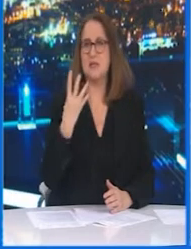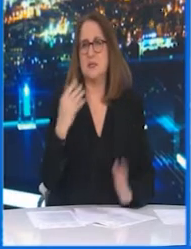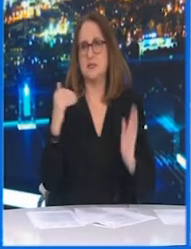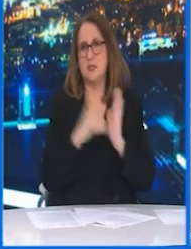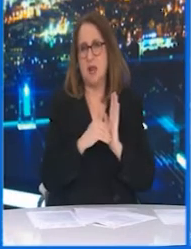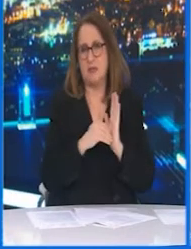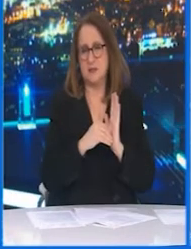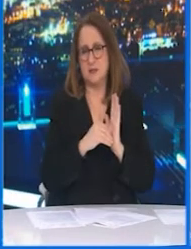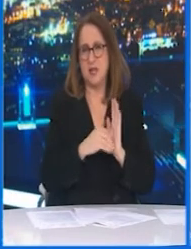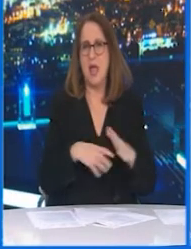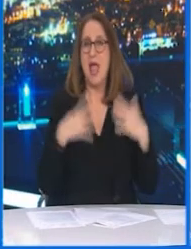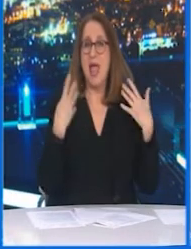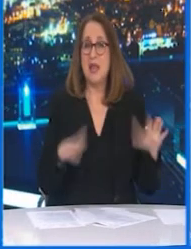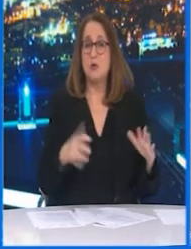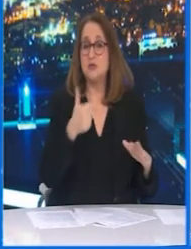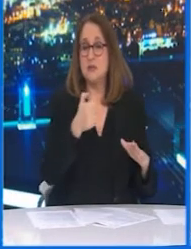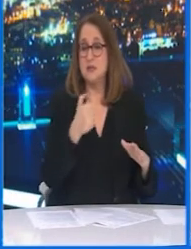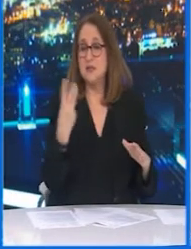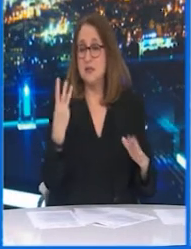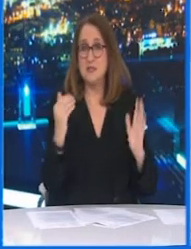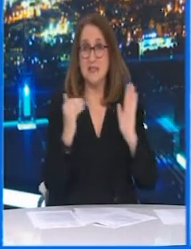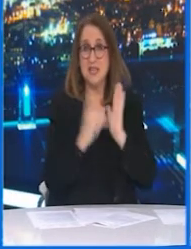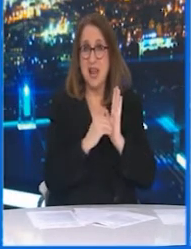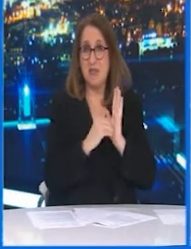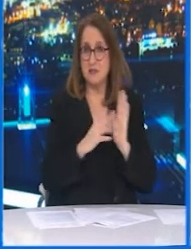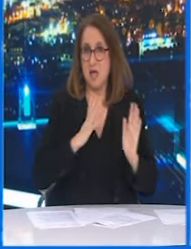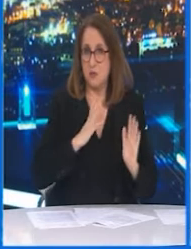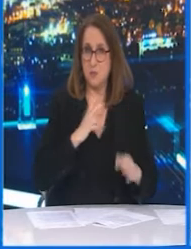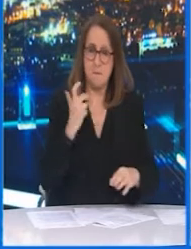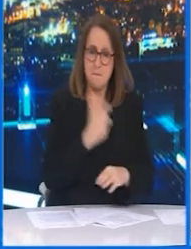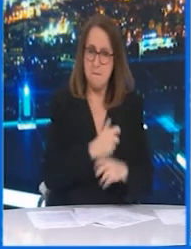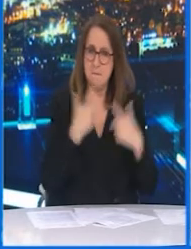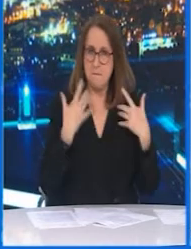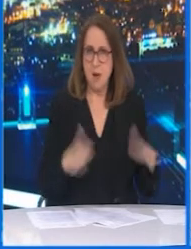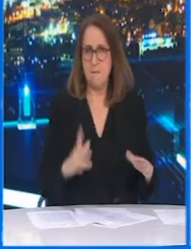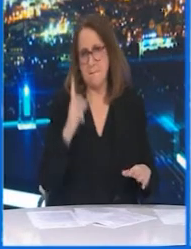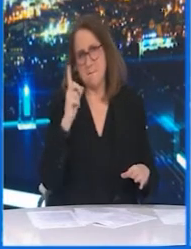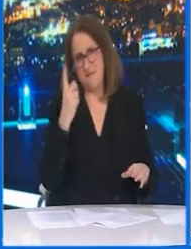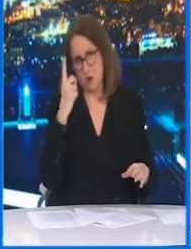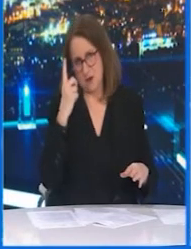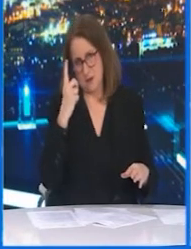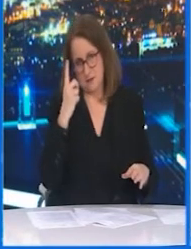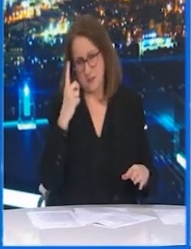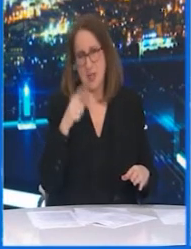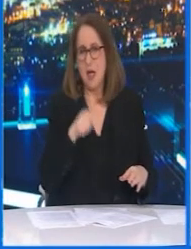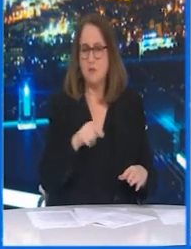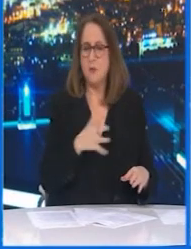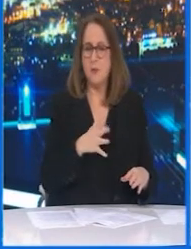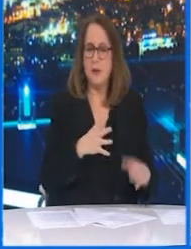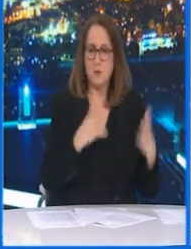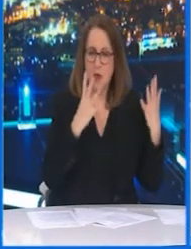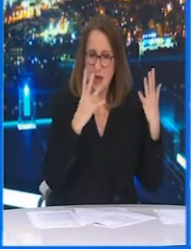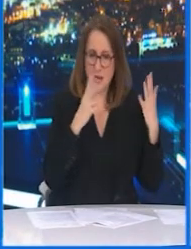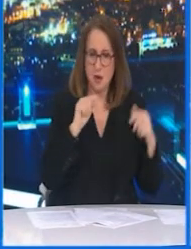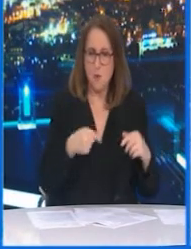993.000 συμπολίτες μας έχουν εμβολιαστεί τουλάχιστον με μία δόση, ποσοστό εμβολιαστικής κάλυψης 9,74%